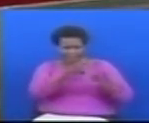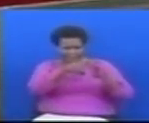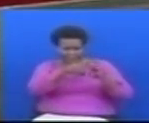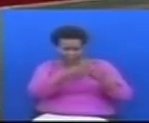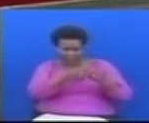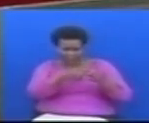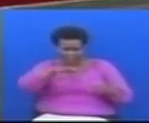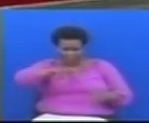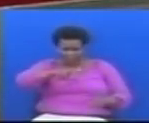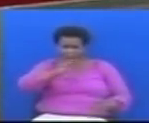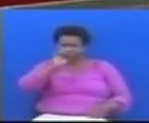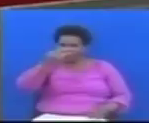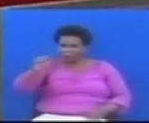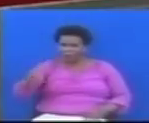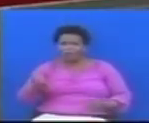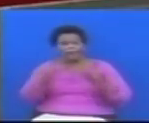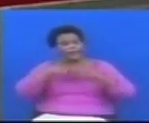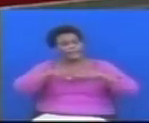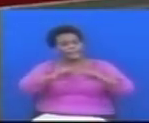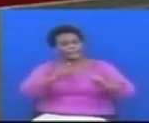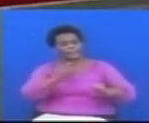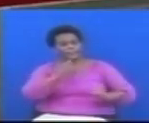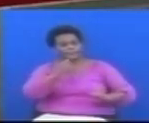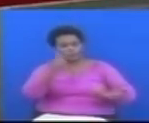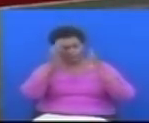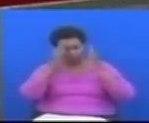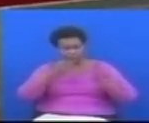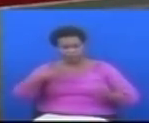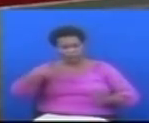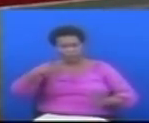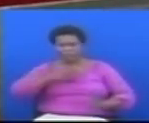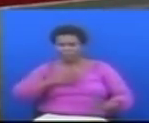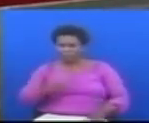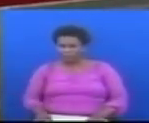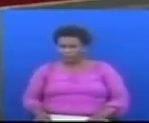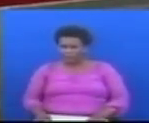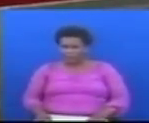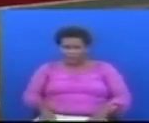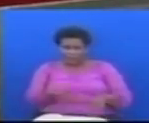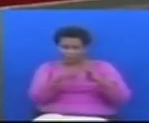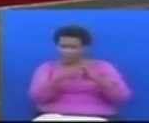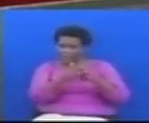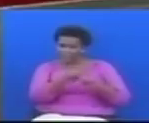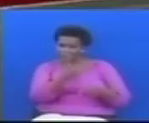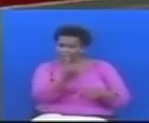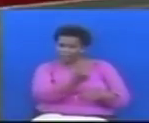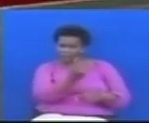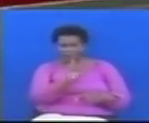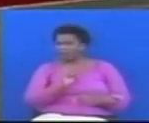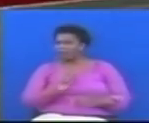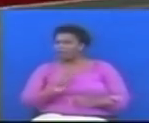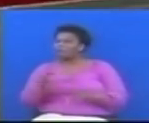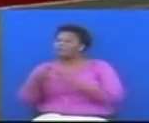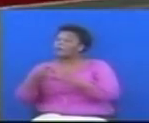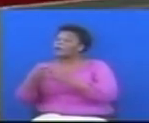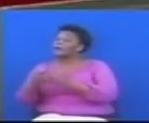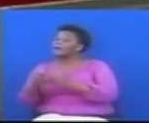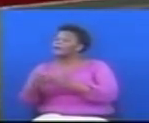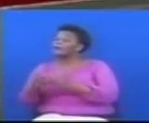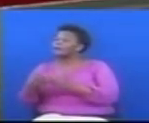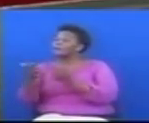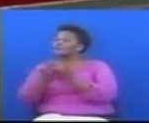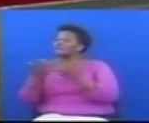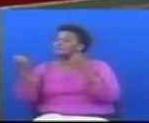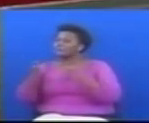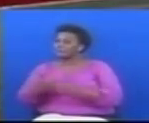wa Morogoro atekeleze maagizo ya mheshimiwa waziri, na sio mkandarasi yeye peke yake, na wakandarasi wote nchi nzima watekeleze